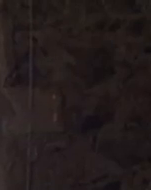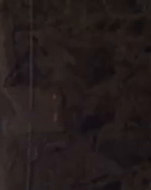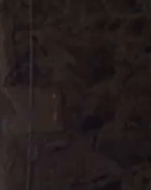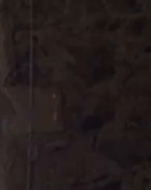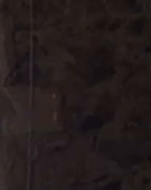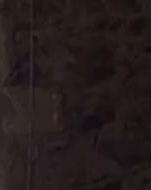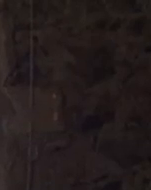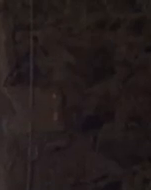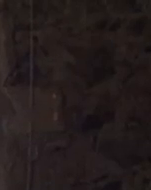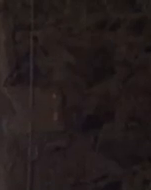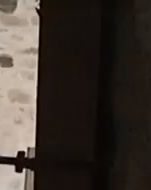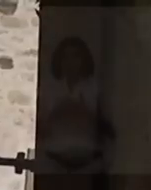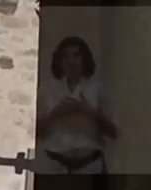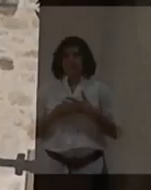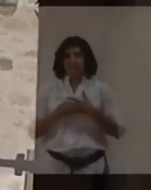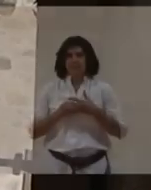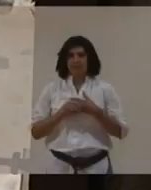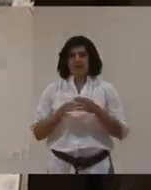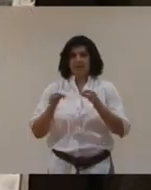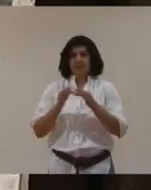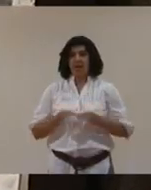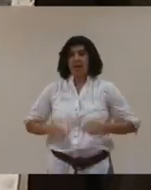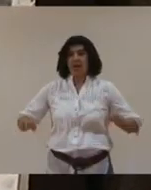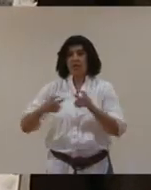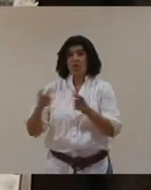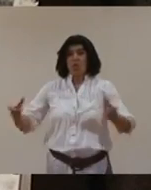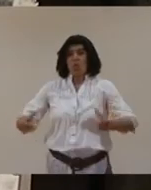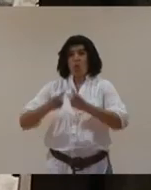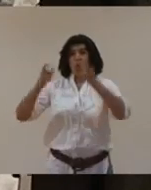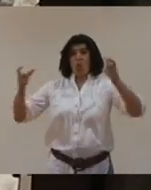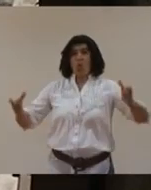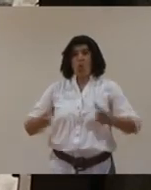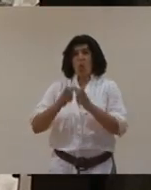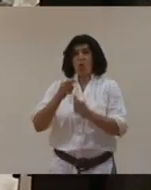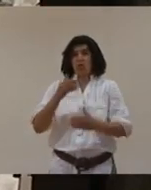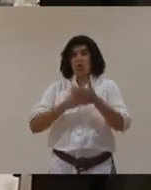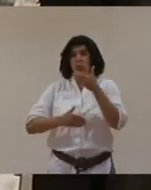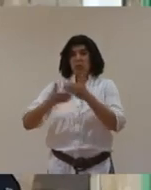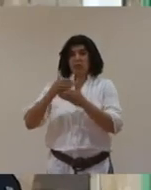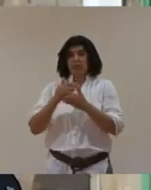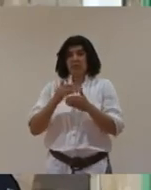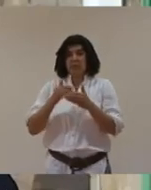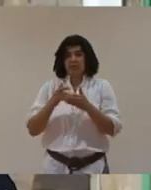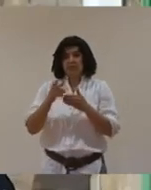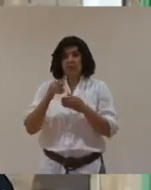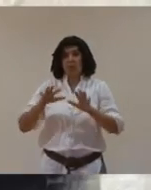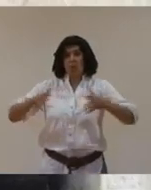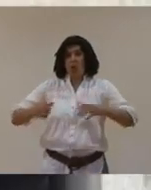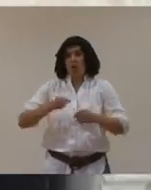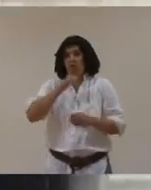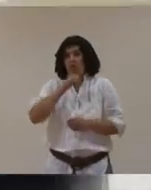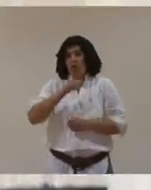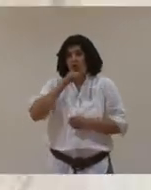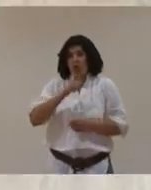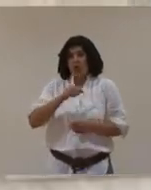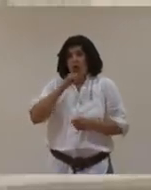tir où l'on retrouve les archers canonnières. La salle principale du château, appelée logis seigneurial, est située au pied du donjon. Elle constitue la pièce